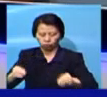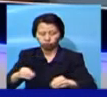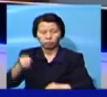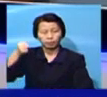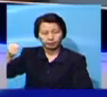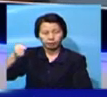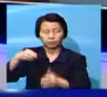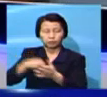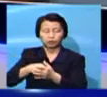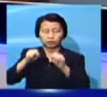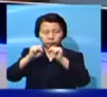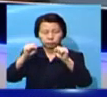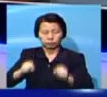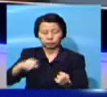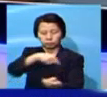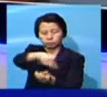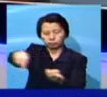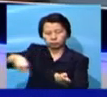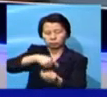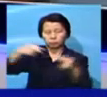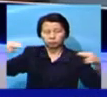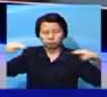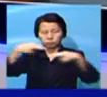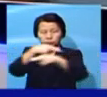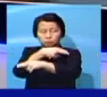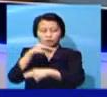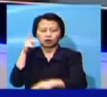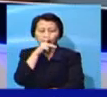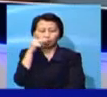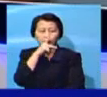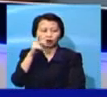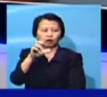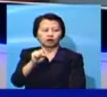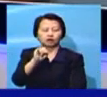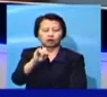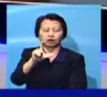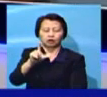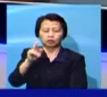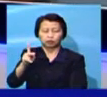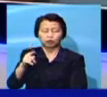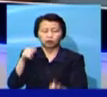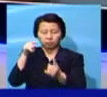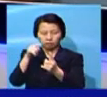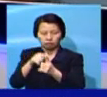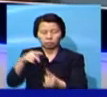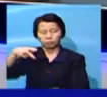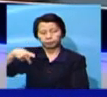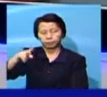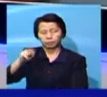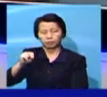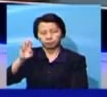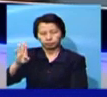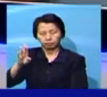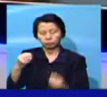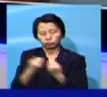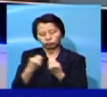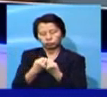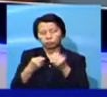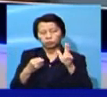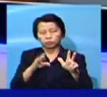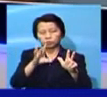pegangan dalam sistem lingkaran lebuhraya Kajang berhad Sil kepada permodalan Nal berhad PNB berjumlah